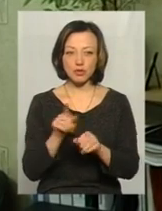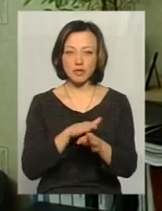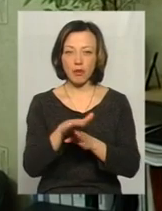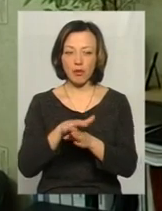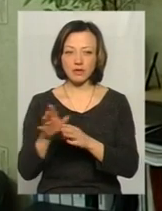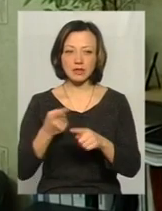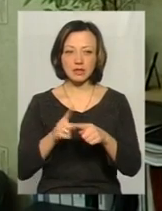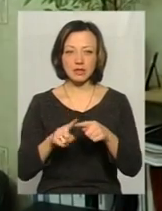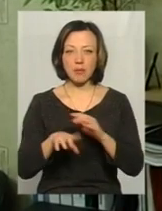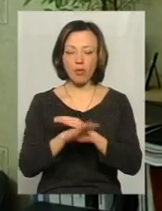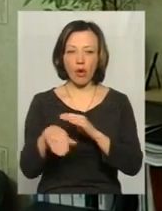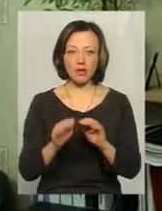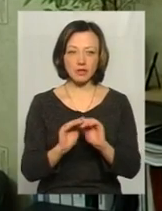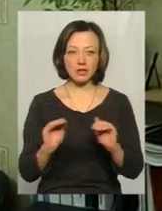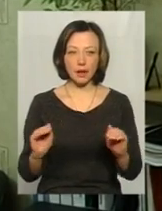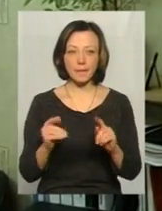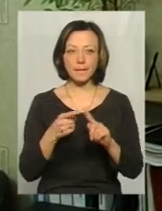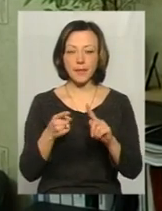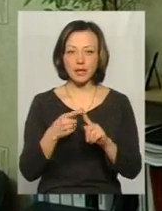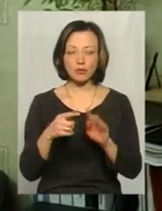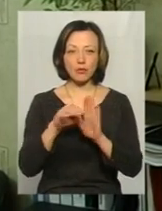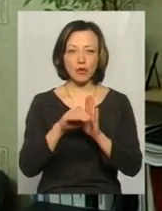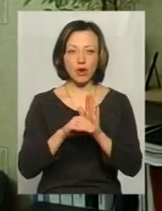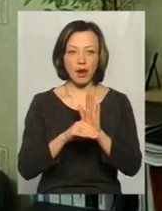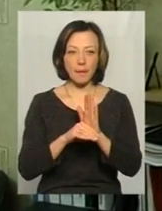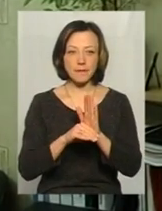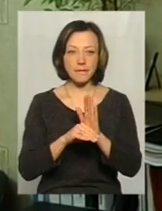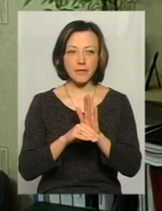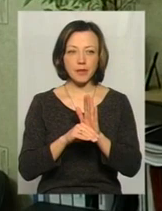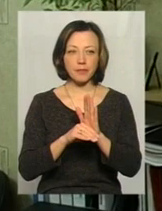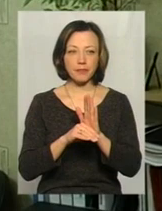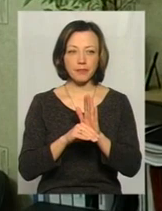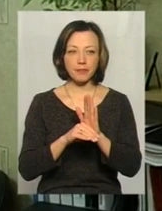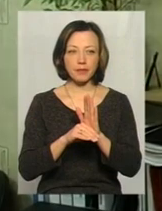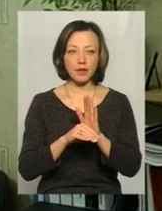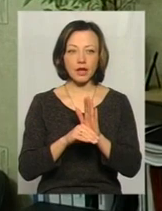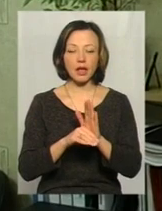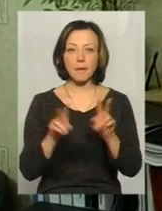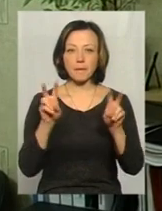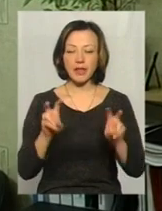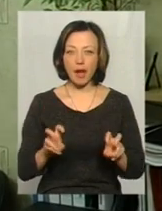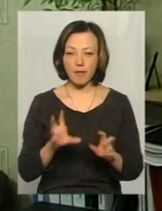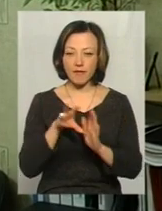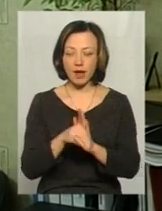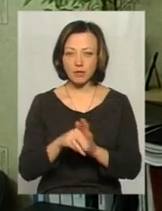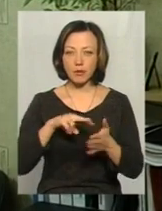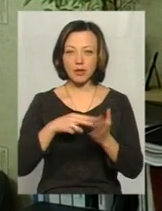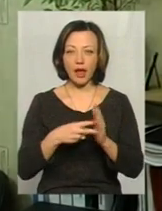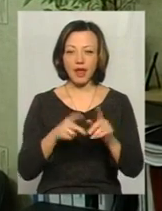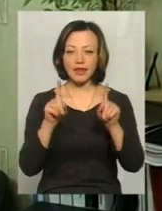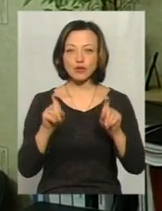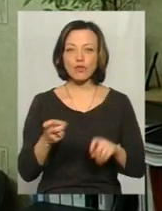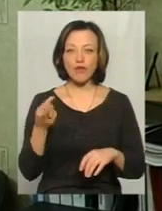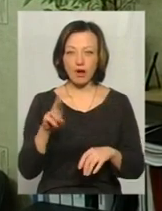ці прогалини в учнів. По-перше, в програми предметів були введені теми, які передбачають тестування